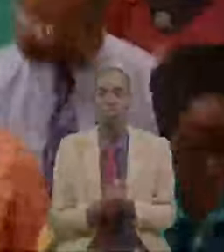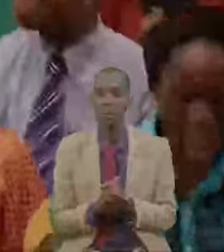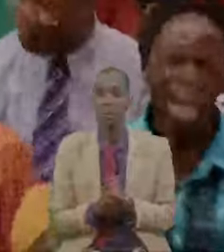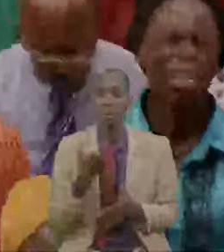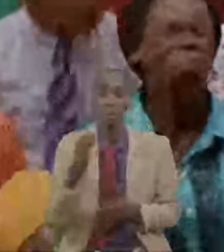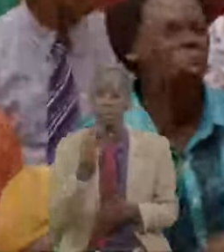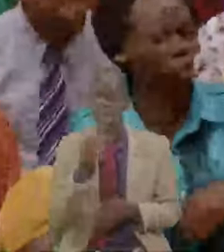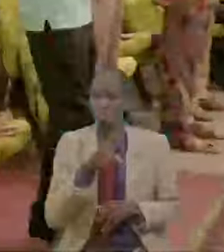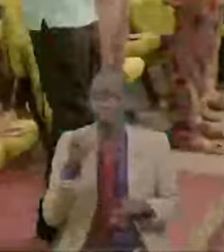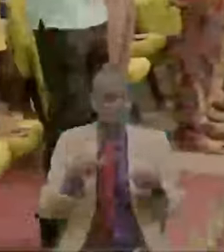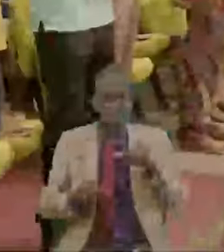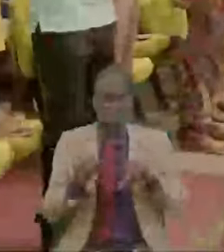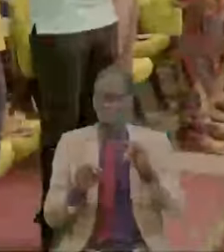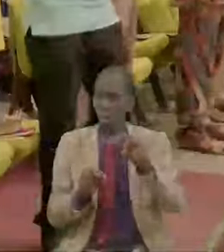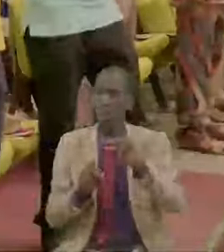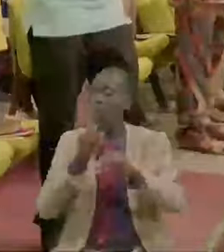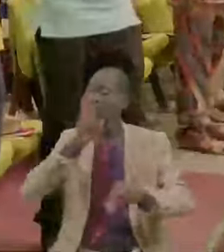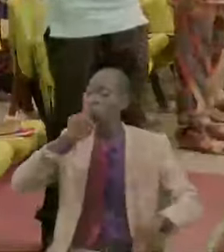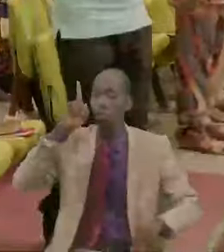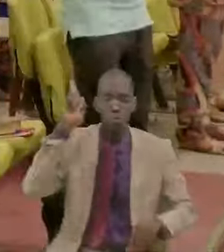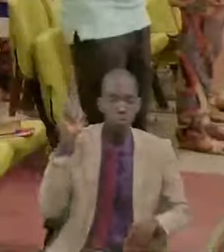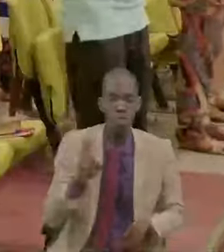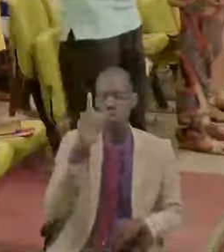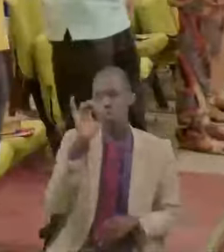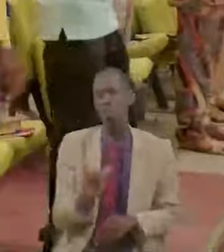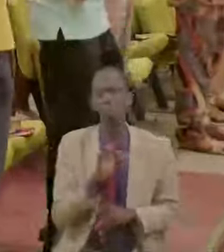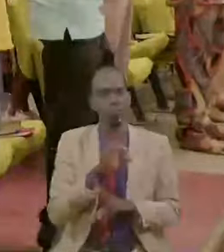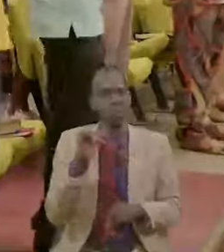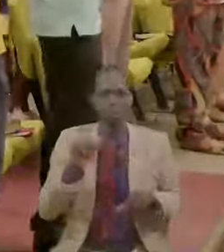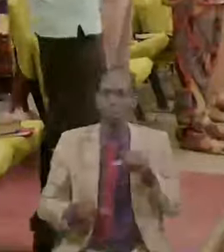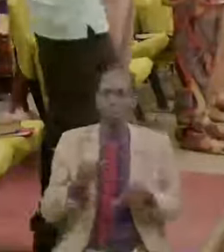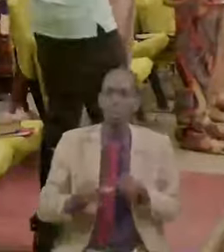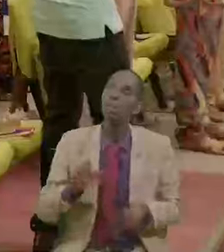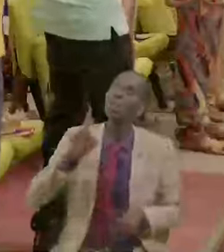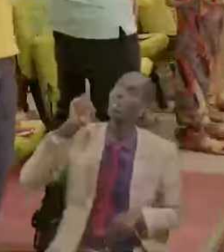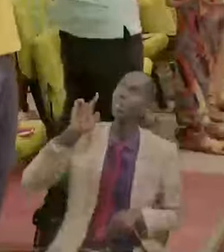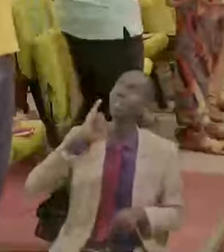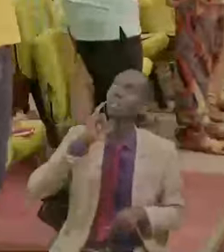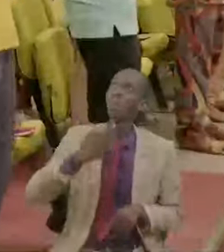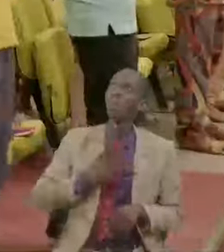Il n'y a pas de doute. Il y a l'assurance. Il est mon Dieu.